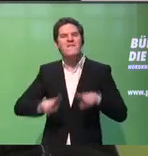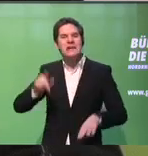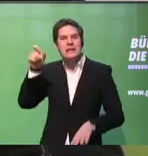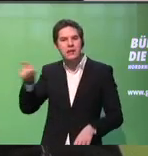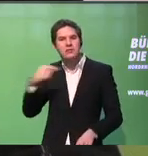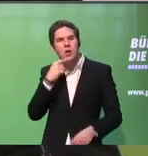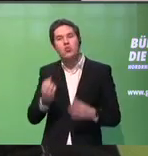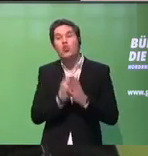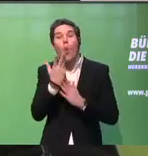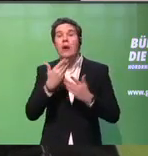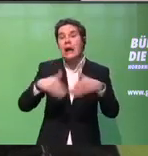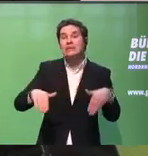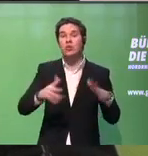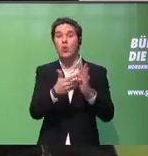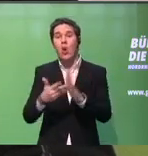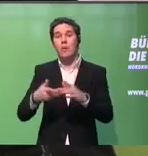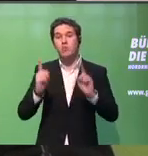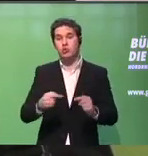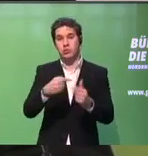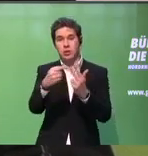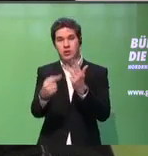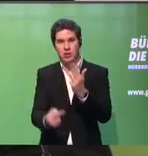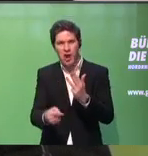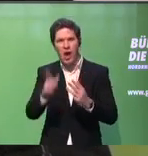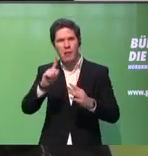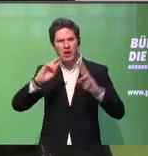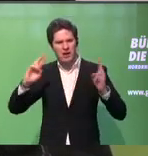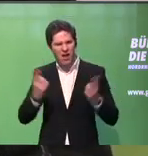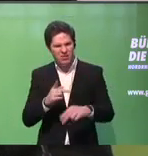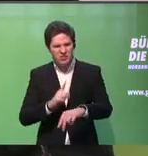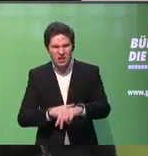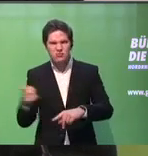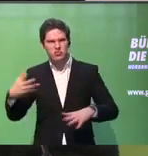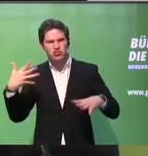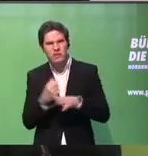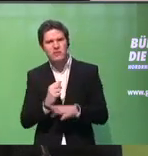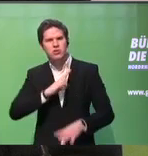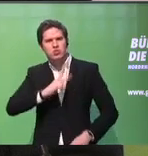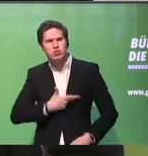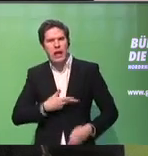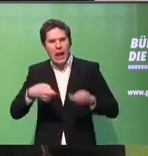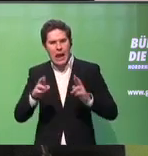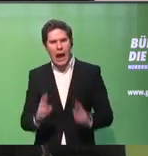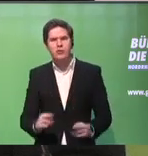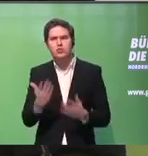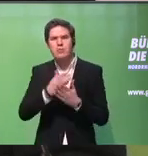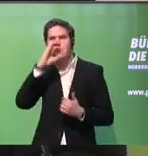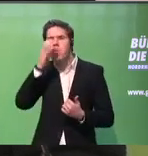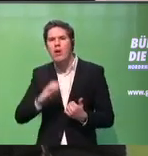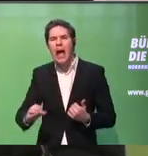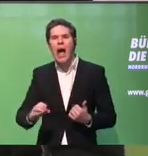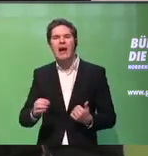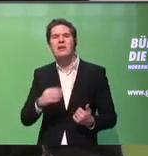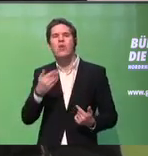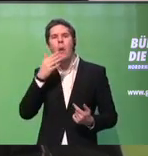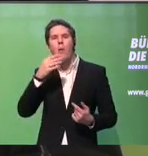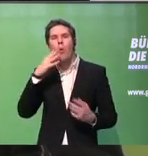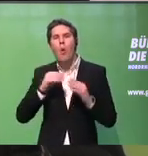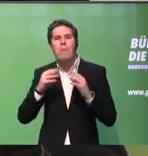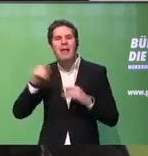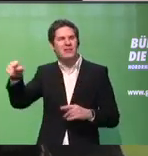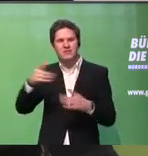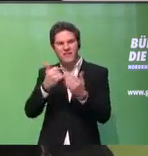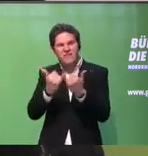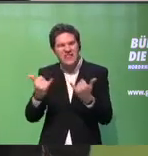redet, wie der uns erklären will, dass sie gleichzeitig soziale Rechte etwa der Menschen in Bulgarien und Rumänien hintertrieben haben. Diese